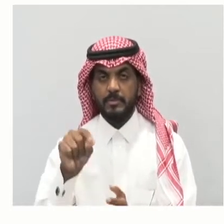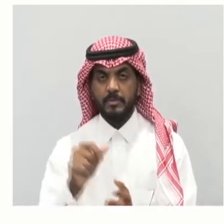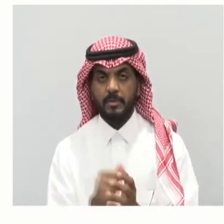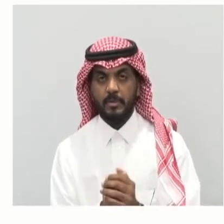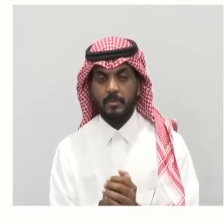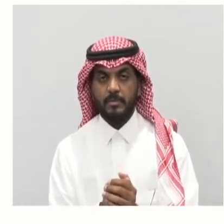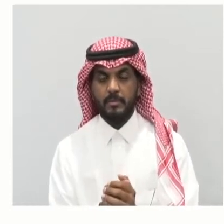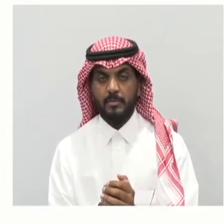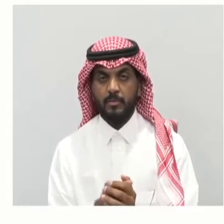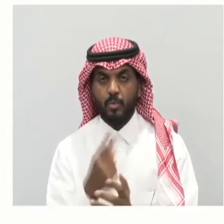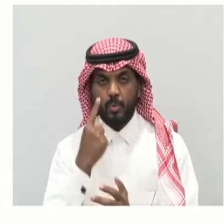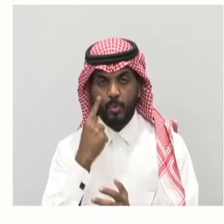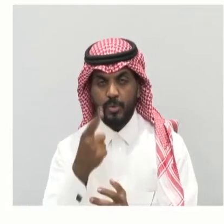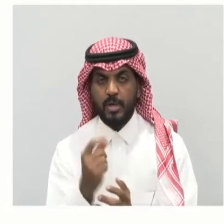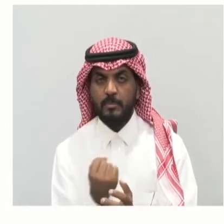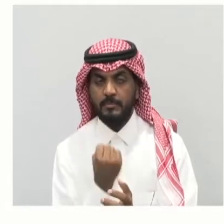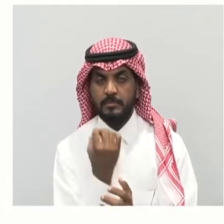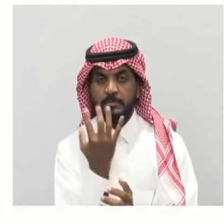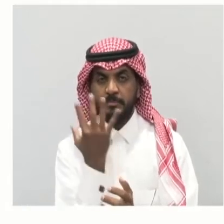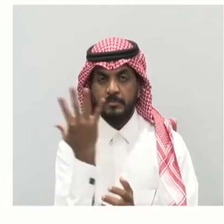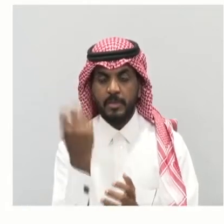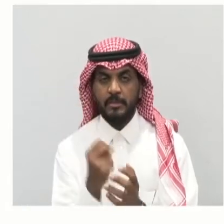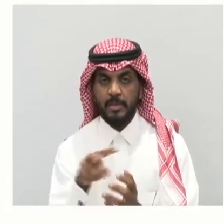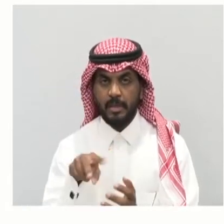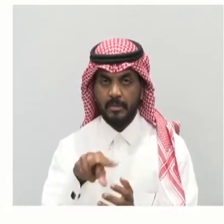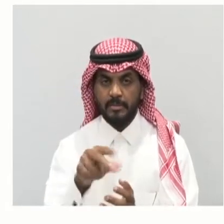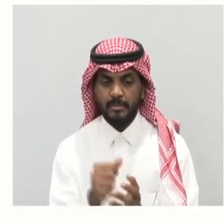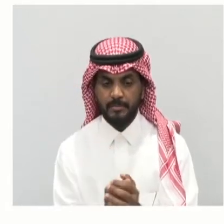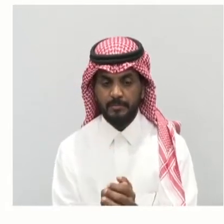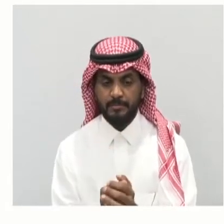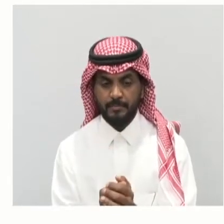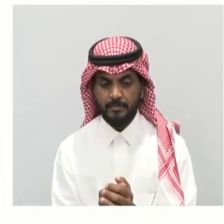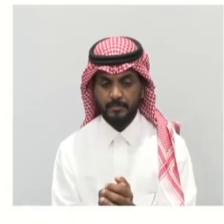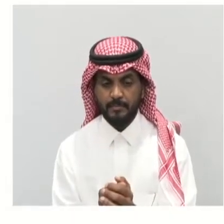أحسنتم يا رائعين. هنا حديقة، إذن